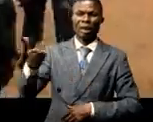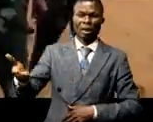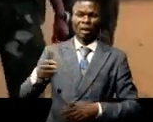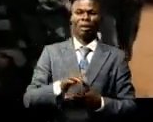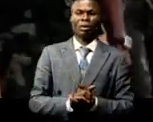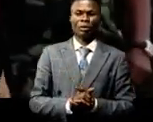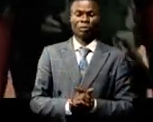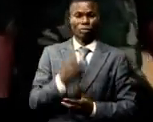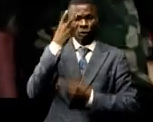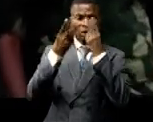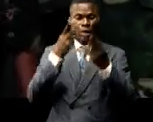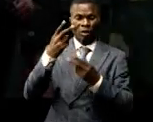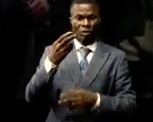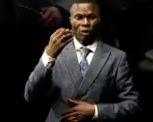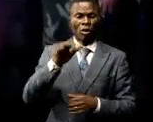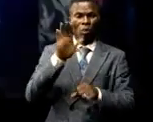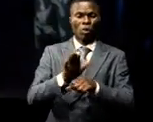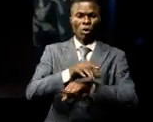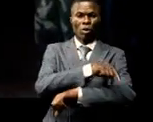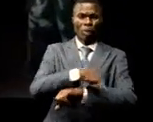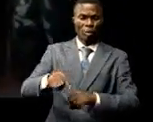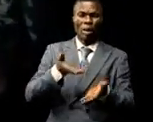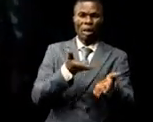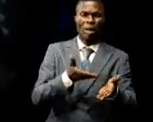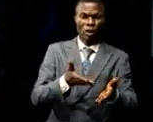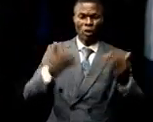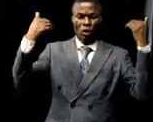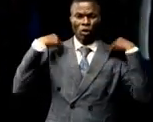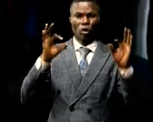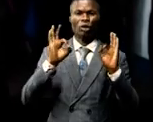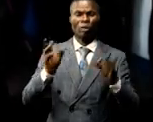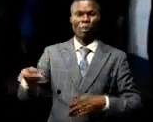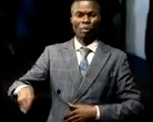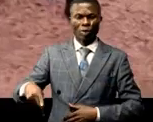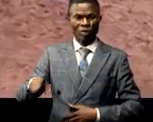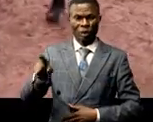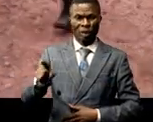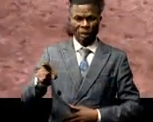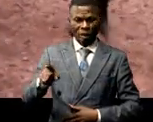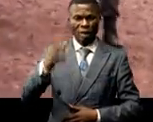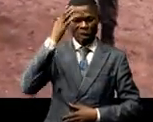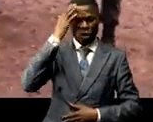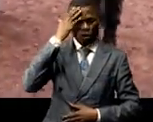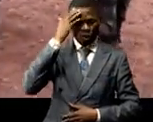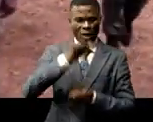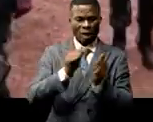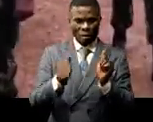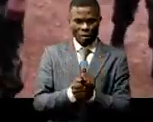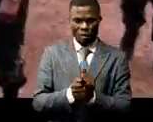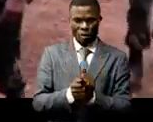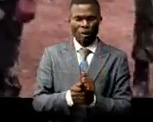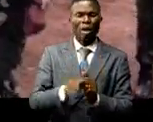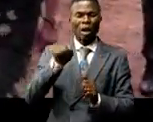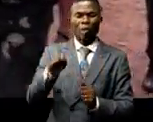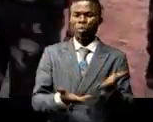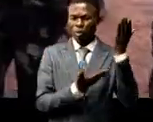La visite guidée des différents bureaux a permis aux nouvelles autorités militaires de la province de se faire une idée sur les besoins prioritaires de